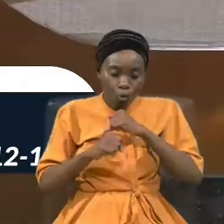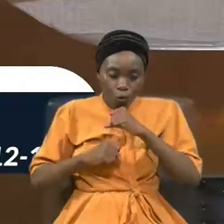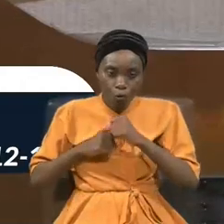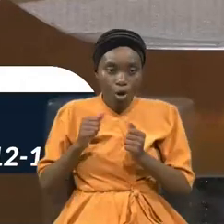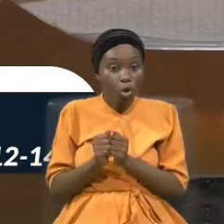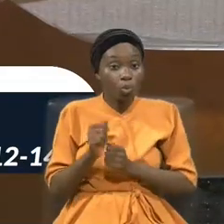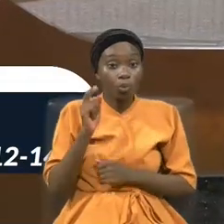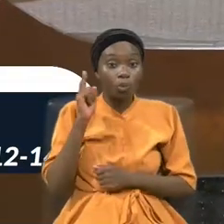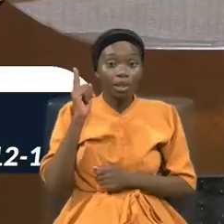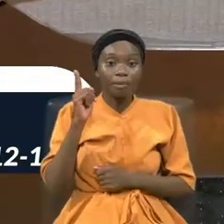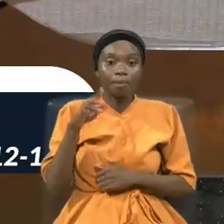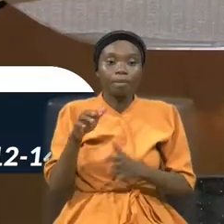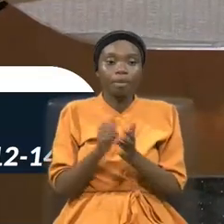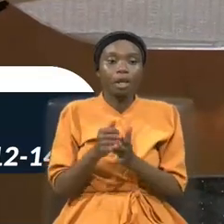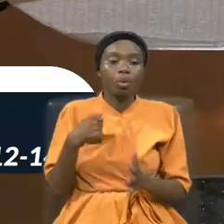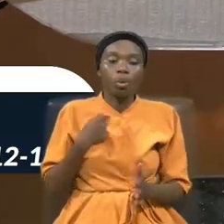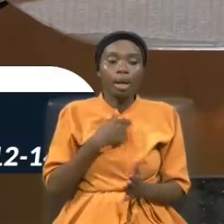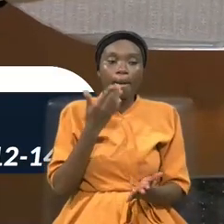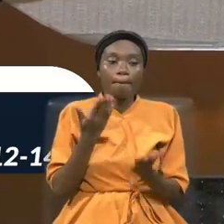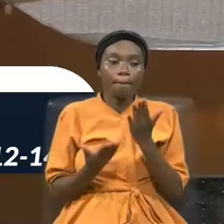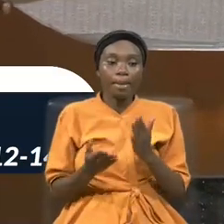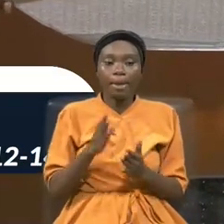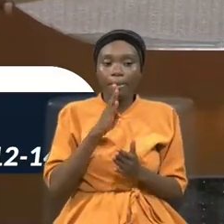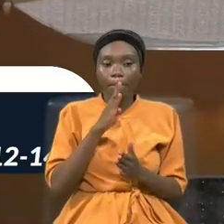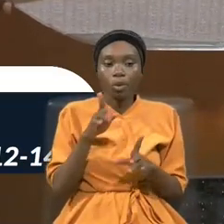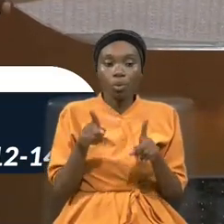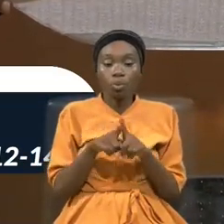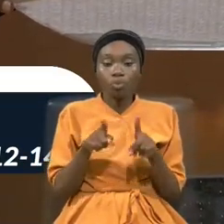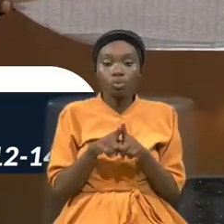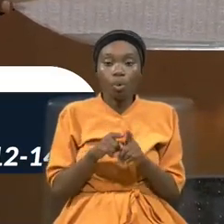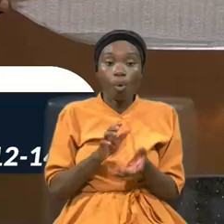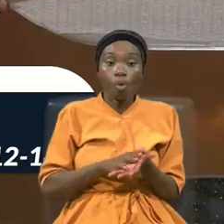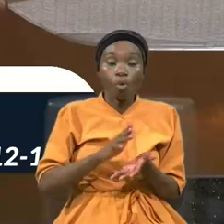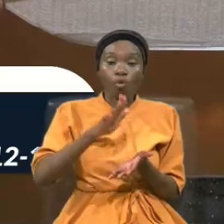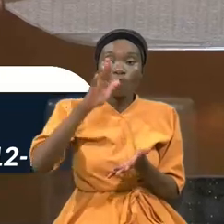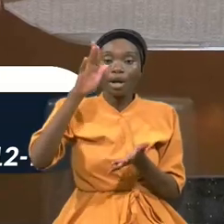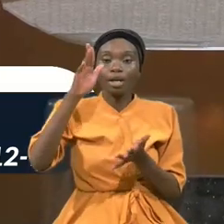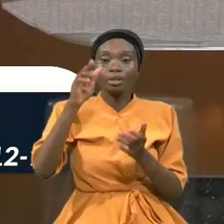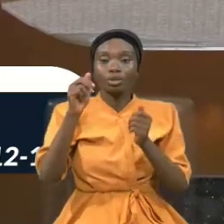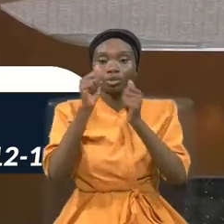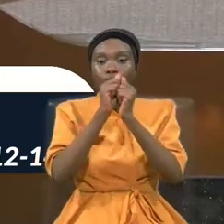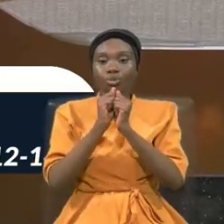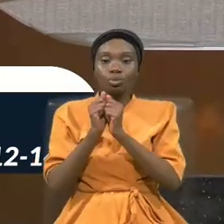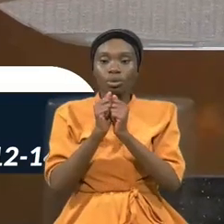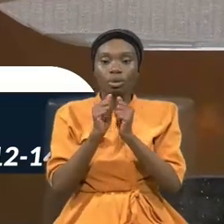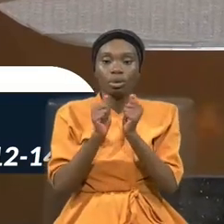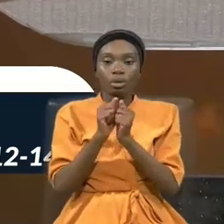lui afin d'être glorifiés avec lui.